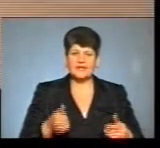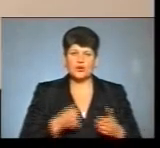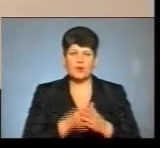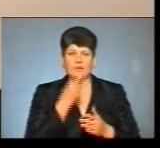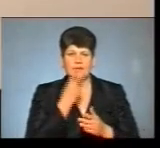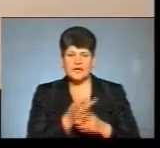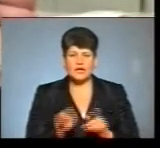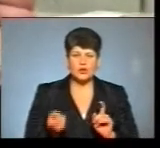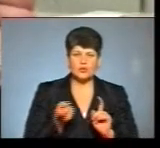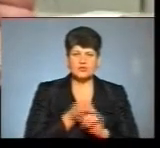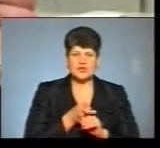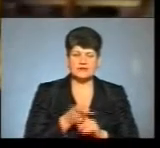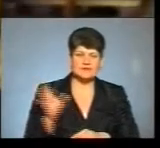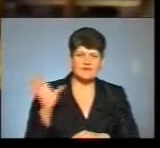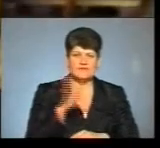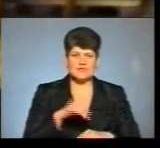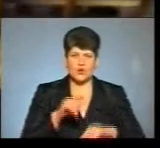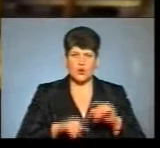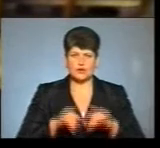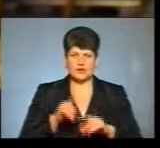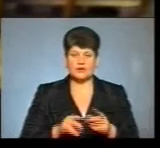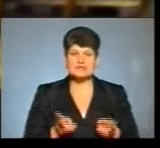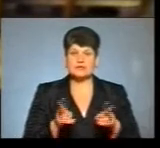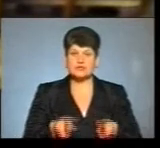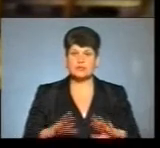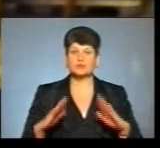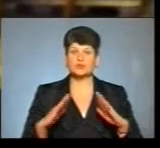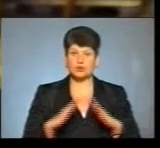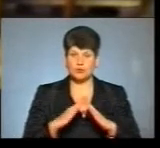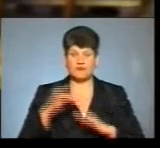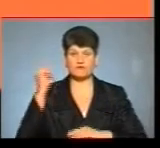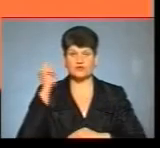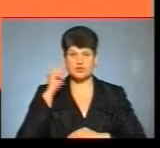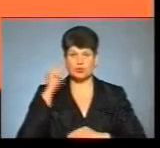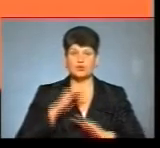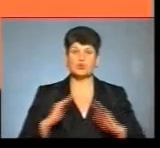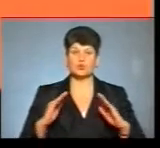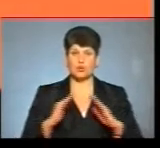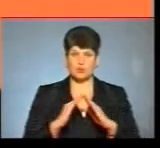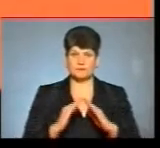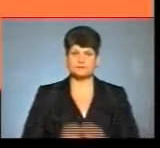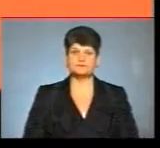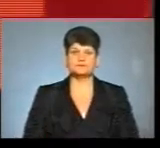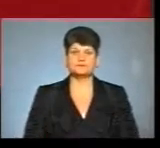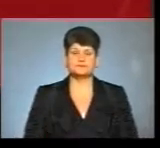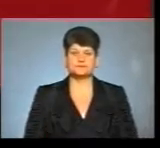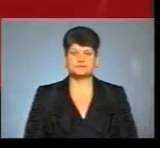пізнавального контенту усією родиною. Залишаємось вдома, вчимось вдома.